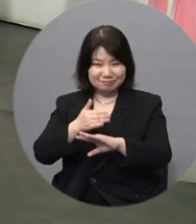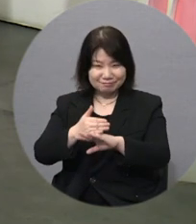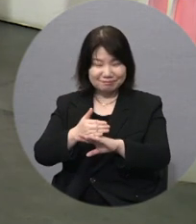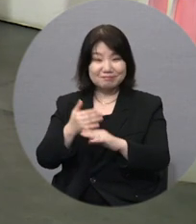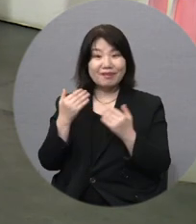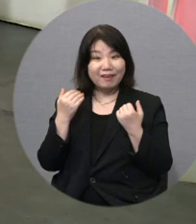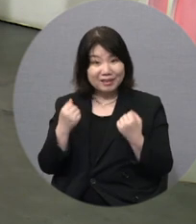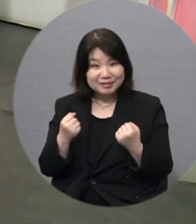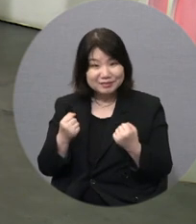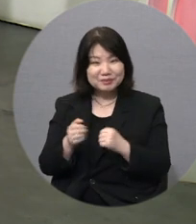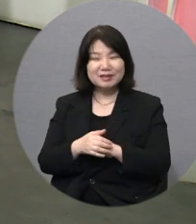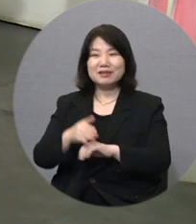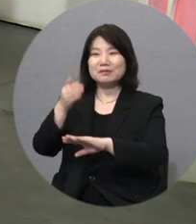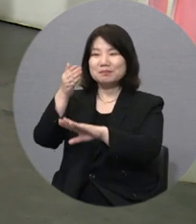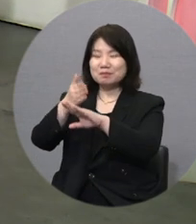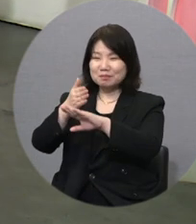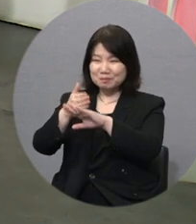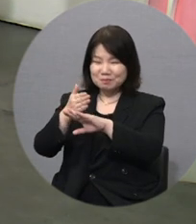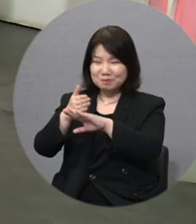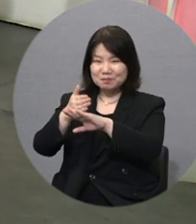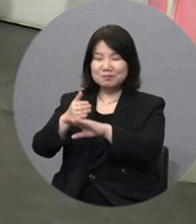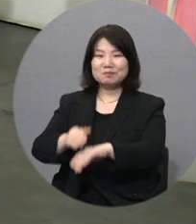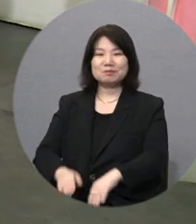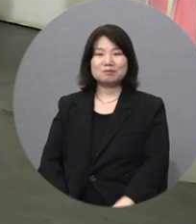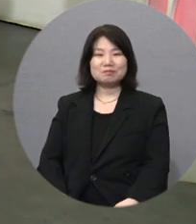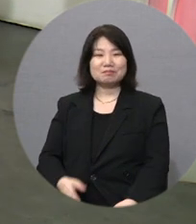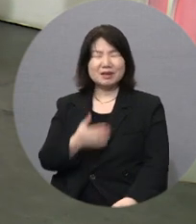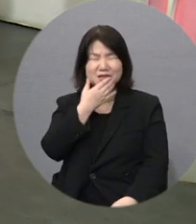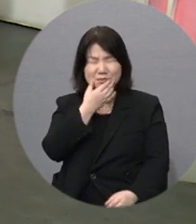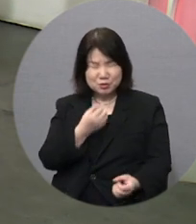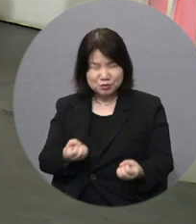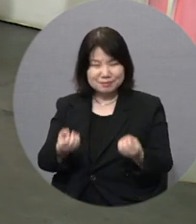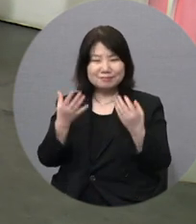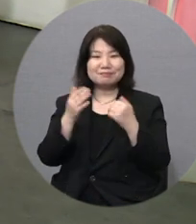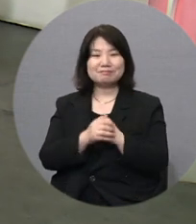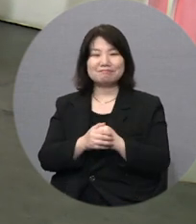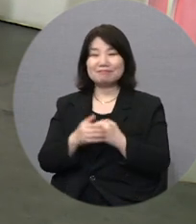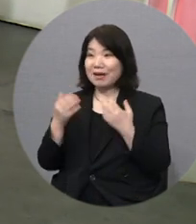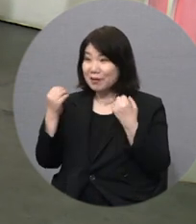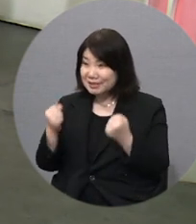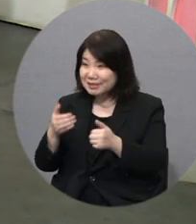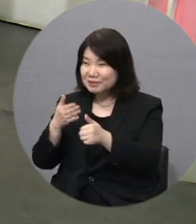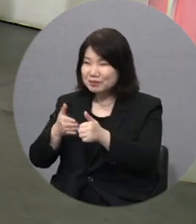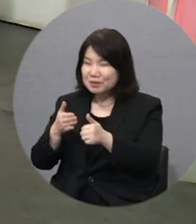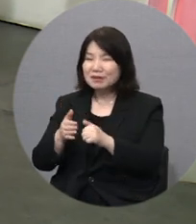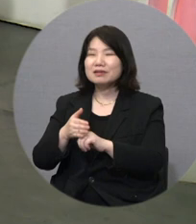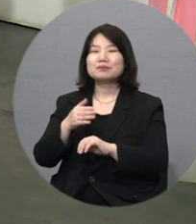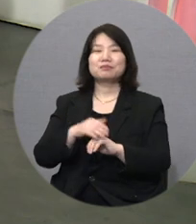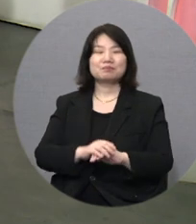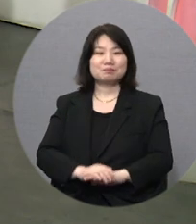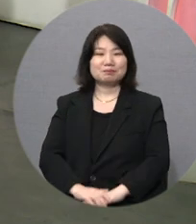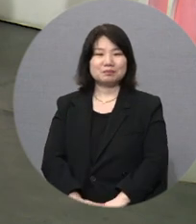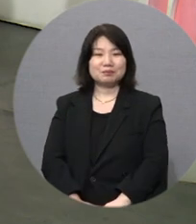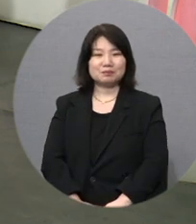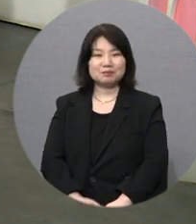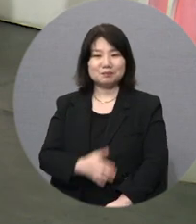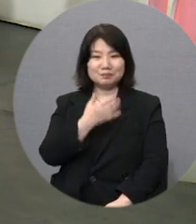드릴게요 예 감사합니다 예 다시 한번 축하드립니다 예 하이팅 하십시요네 고맙습니다